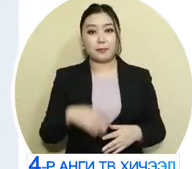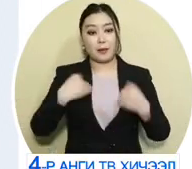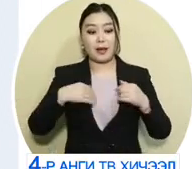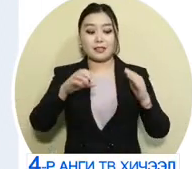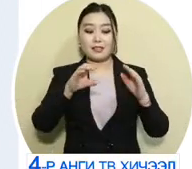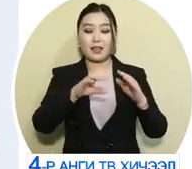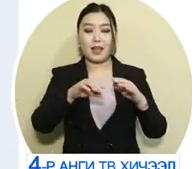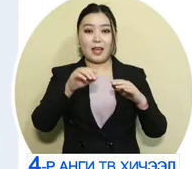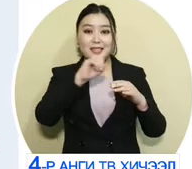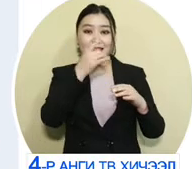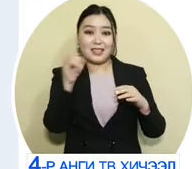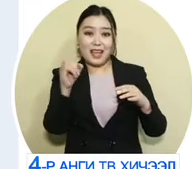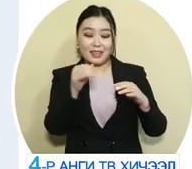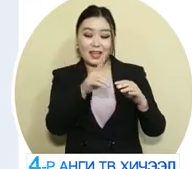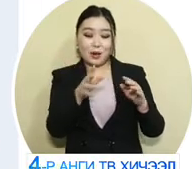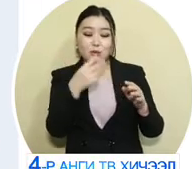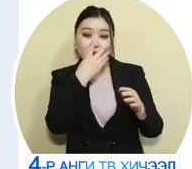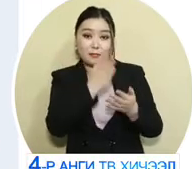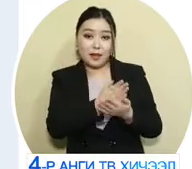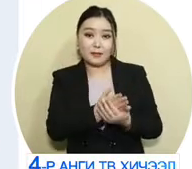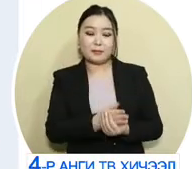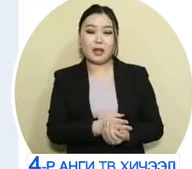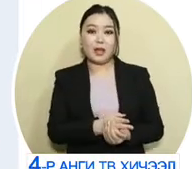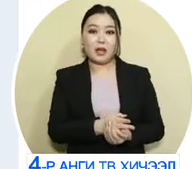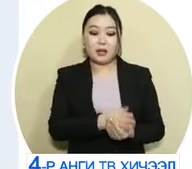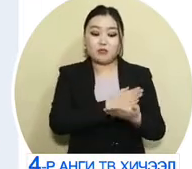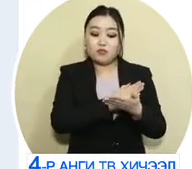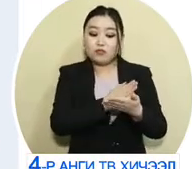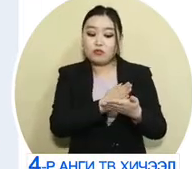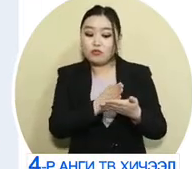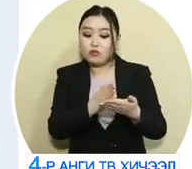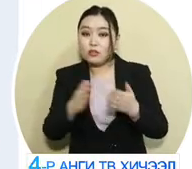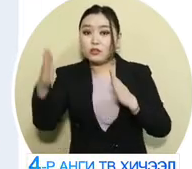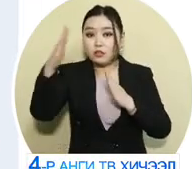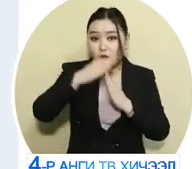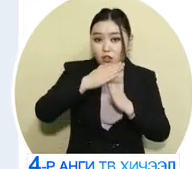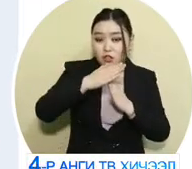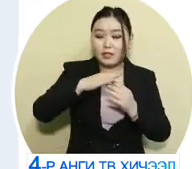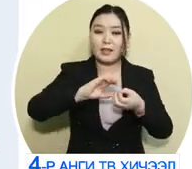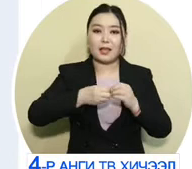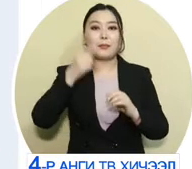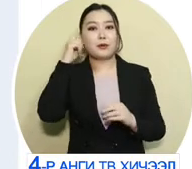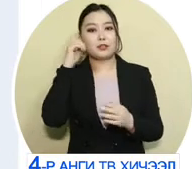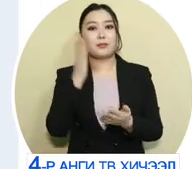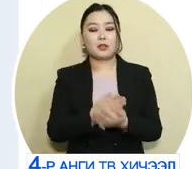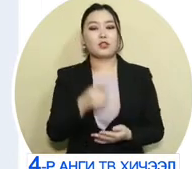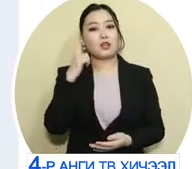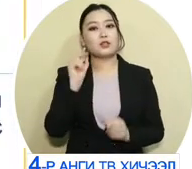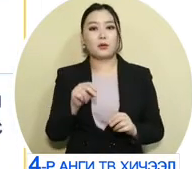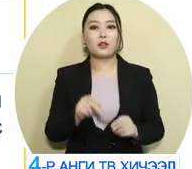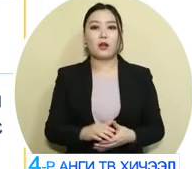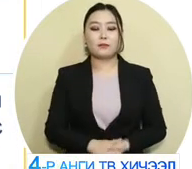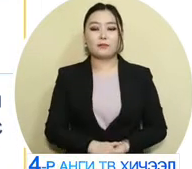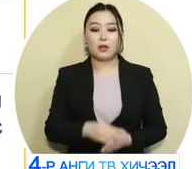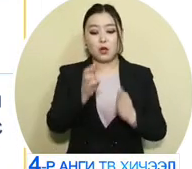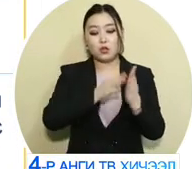байна. Энэ хэсэгт бол яг зогсолт бас хийж бодож байна гэж ойлгож болно.